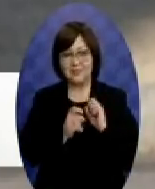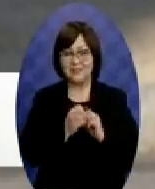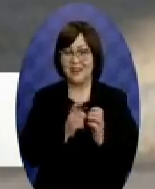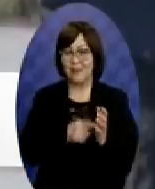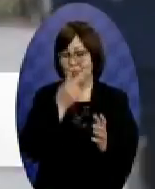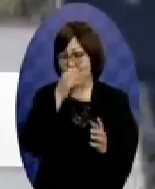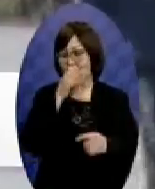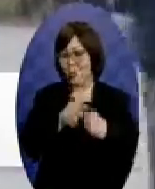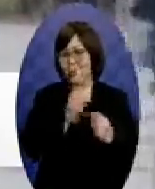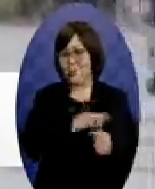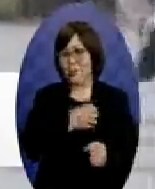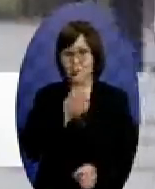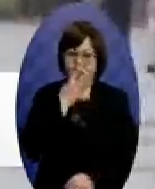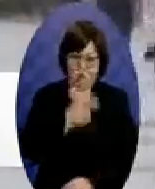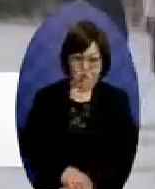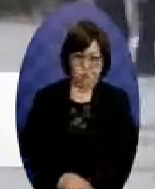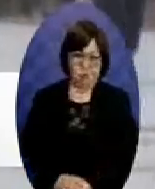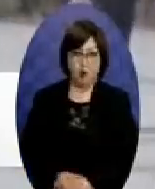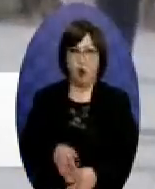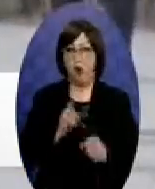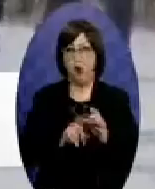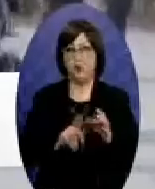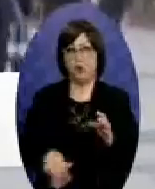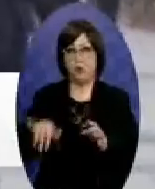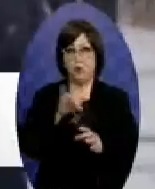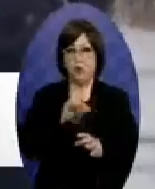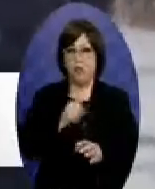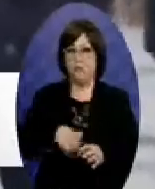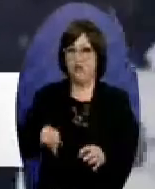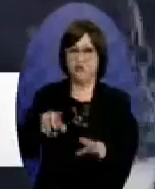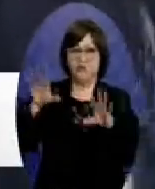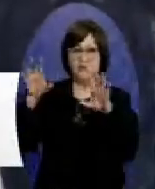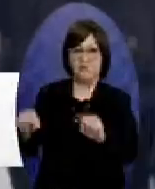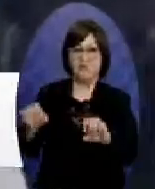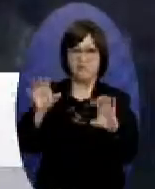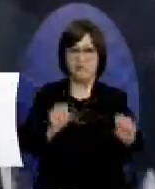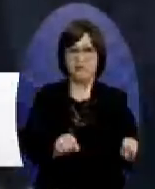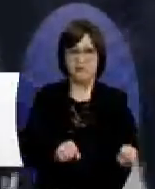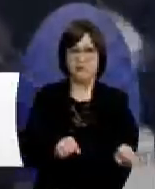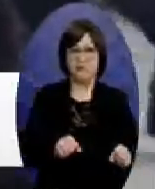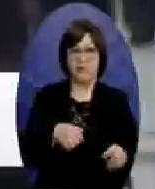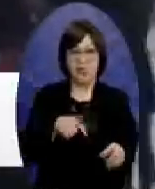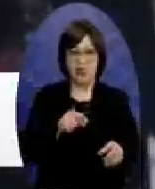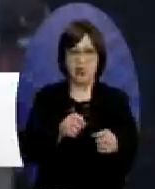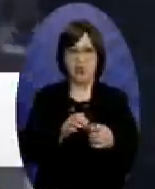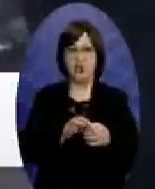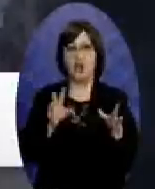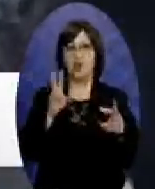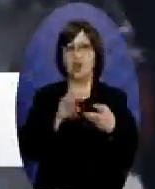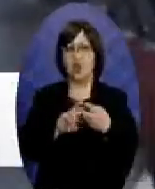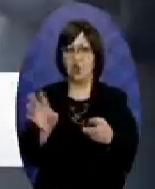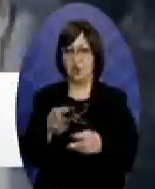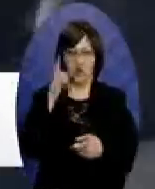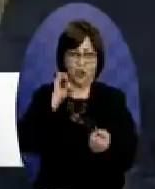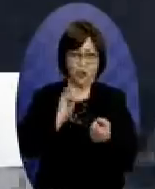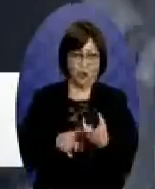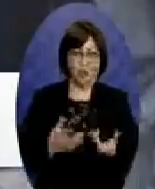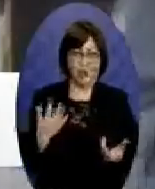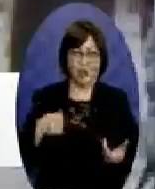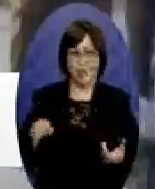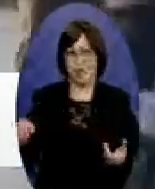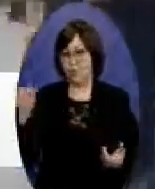холбоог ихэвчлэн Умард Солонгос саатуулагдсан Америкчуудыг суллахад хийж байсан бол хожим Вашингтон үүнийг орон хоорондын